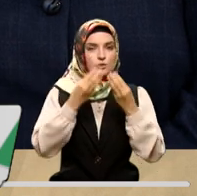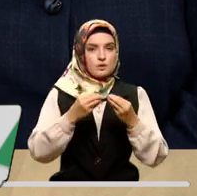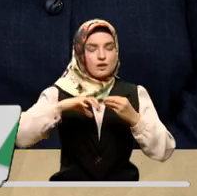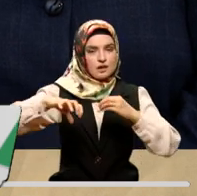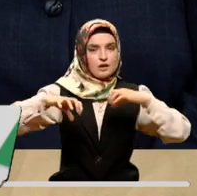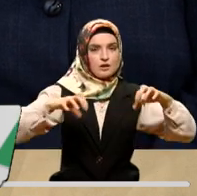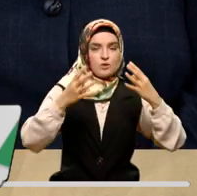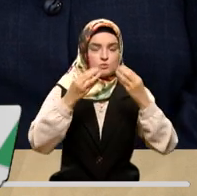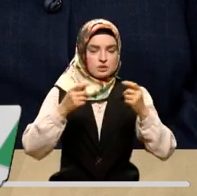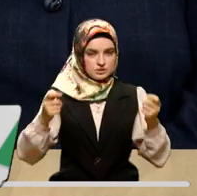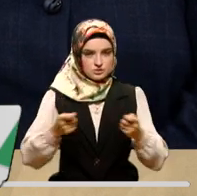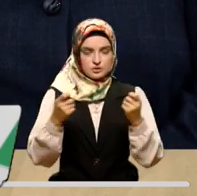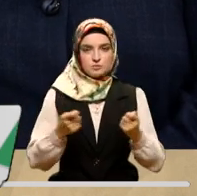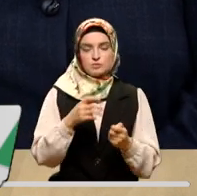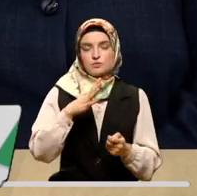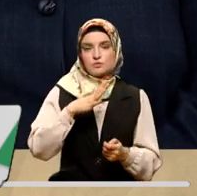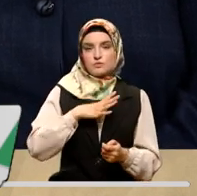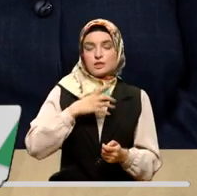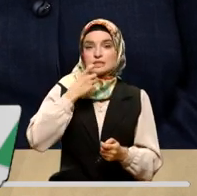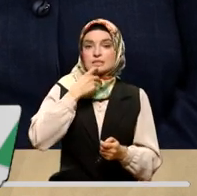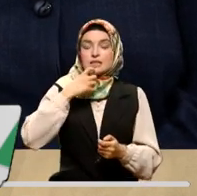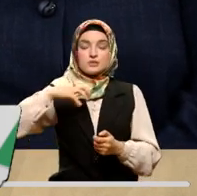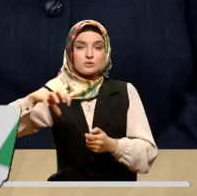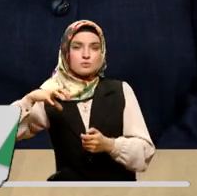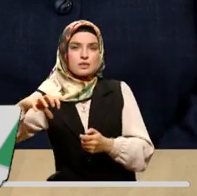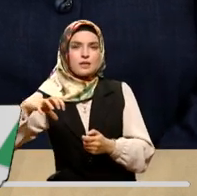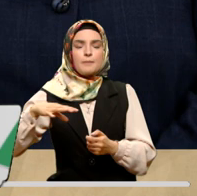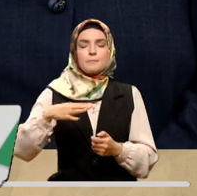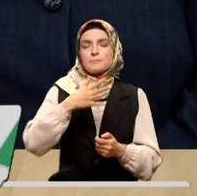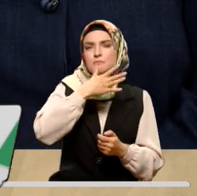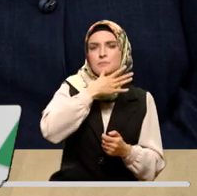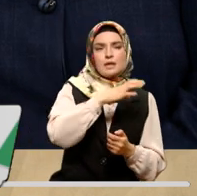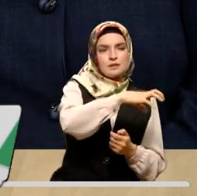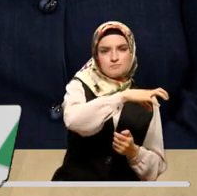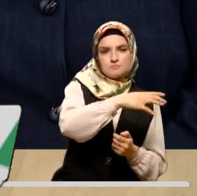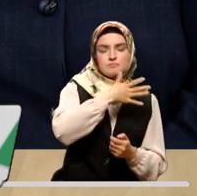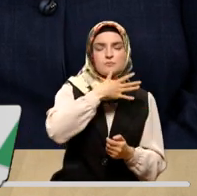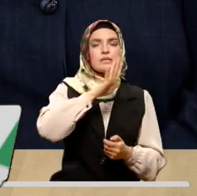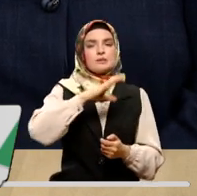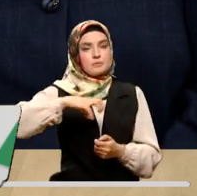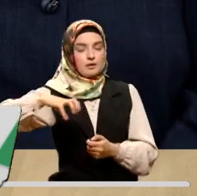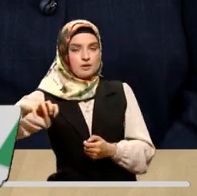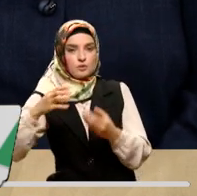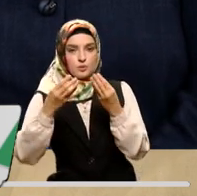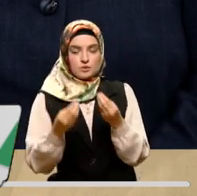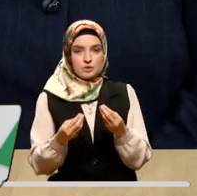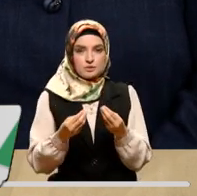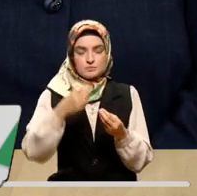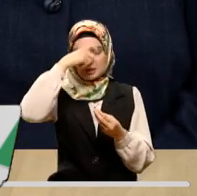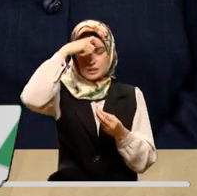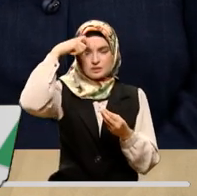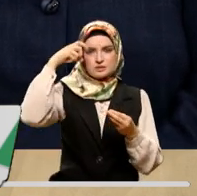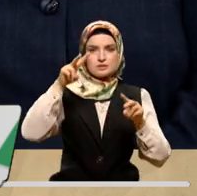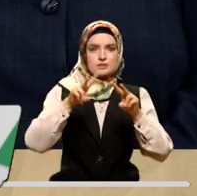planlamaya çalışmalarını, yaş gruplarına, bilen bilmeyen işte biliyorsunuz bazılarda da daha önceki yaz Kur'an